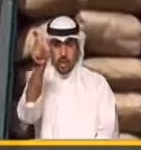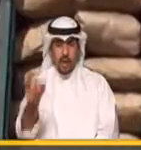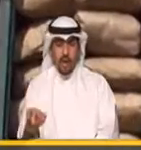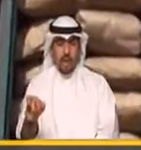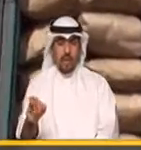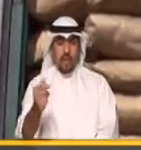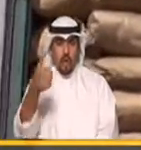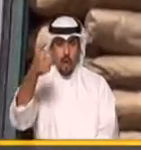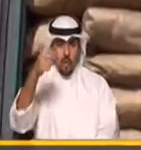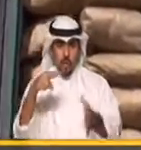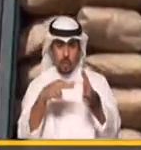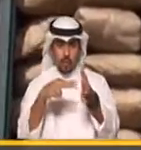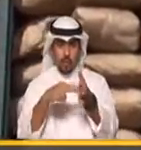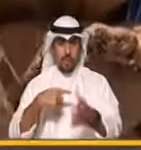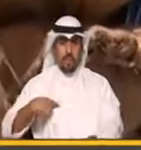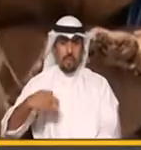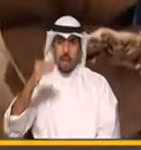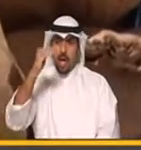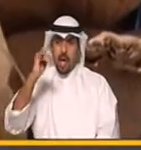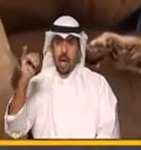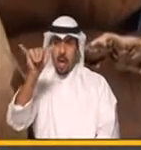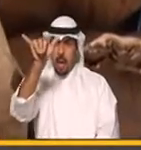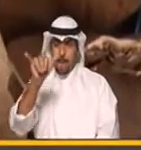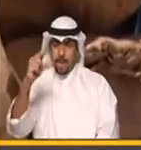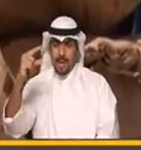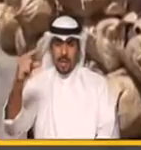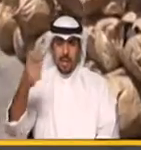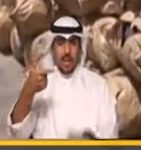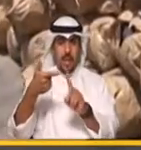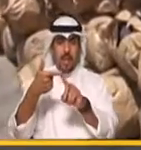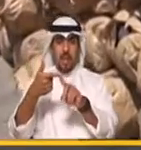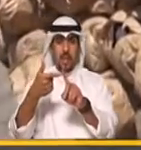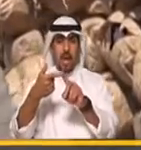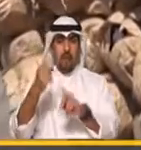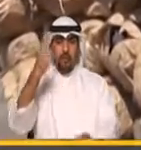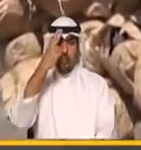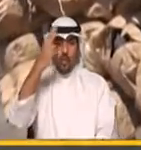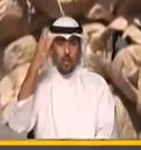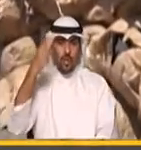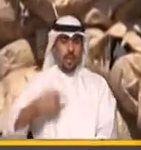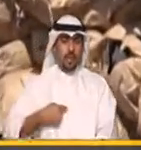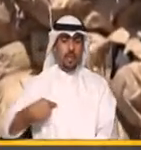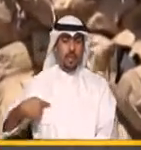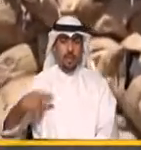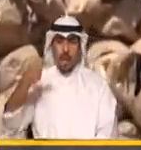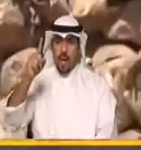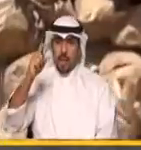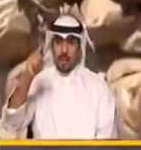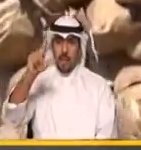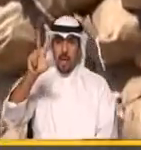السوريه ويدعى حميد عابد والاخر سعودي الجنسيه ويدعى عبد العزيز